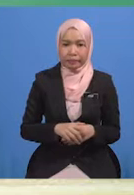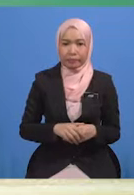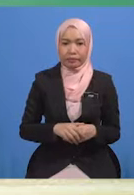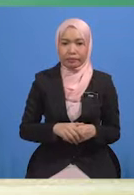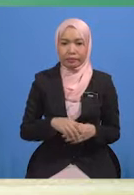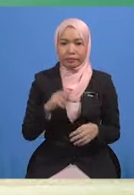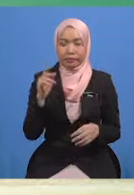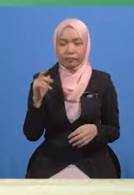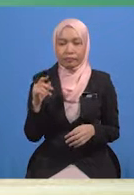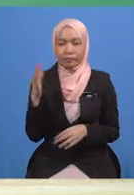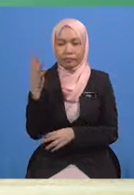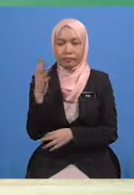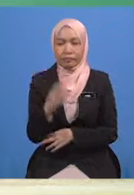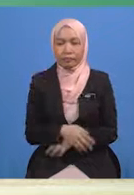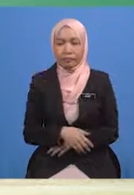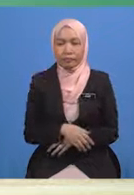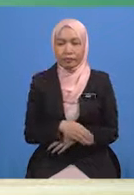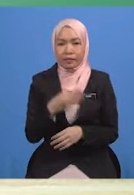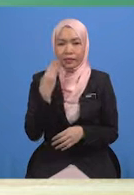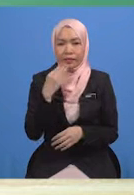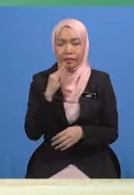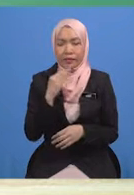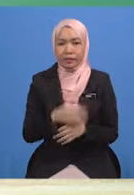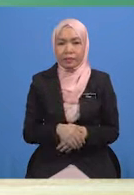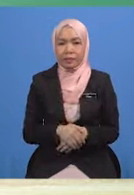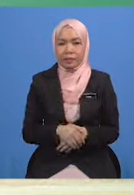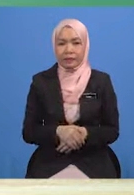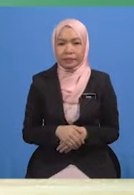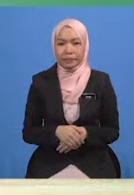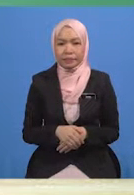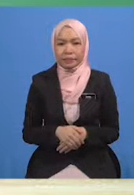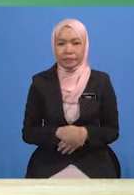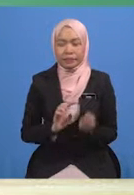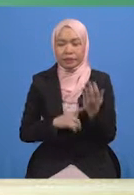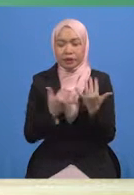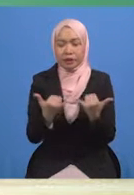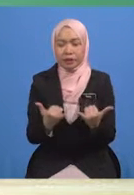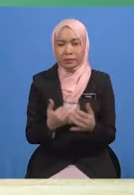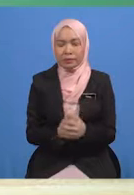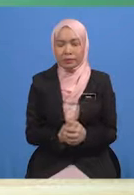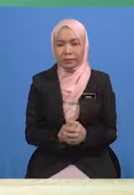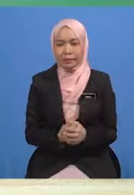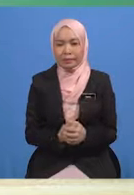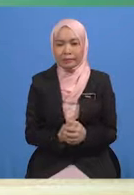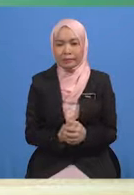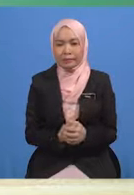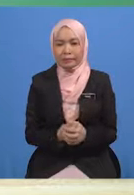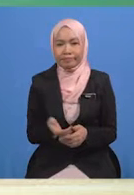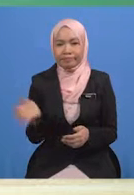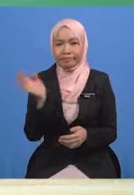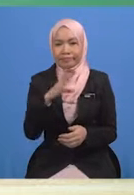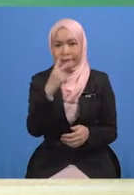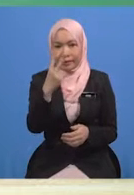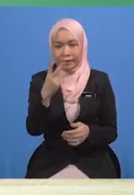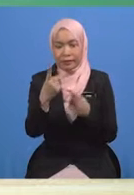pokok padi. Kamu boleh mula sekarang. Mari kita